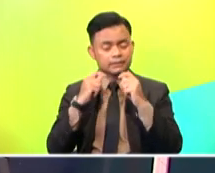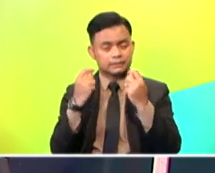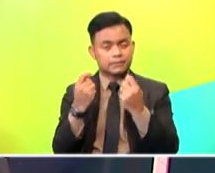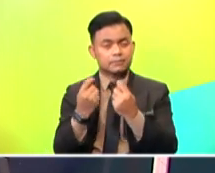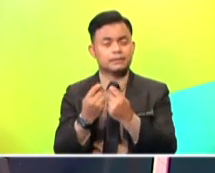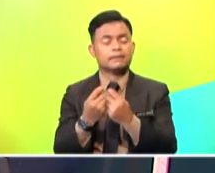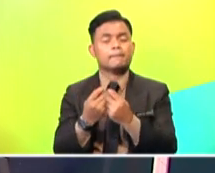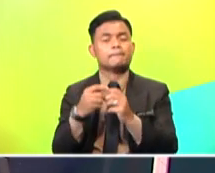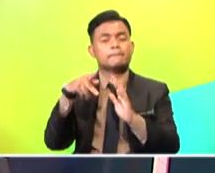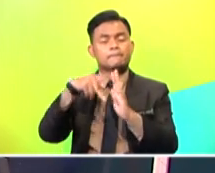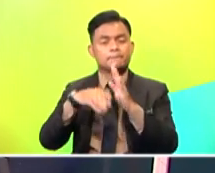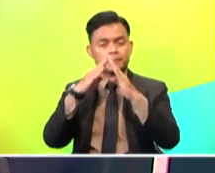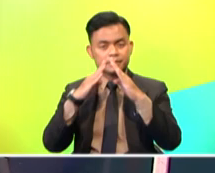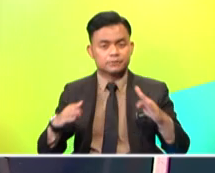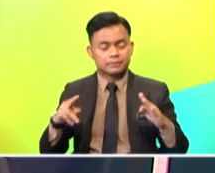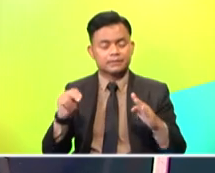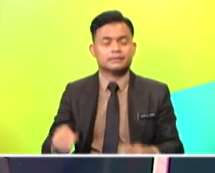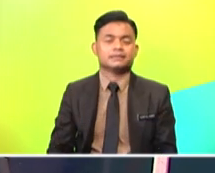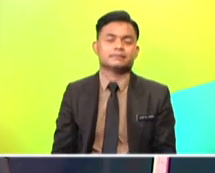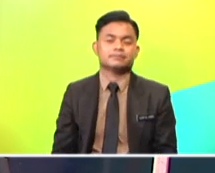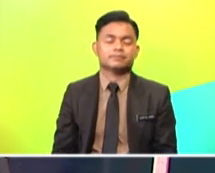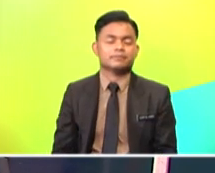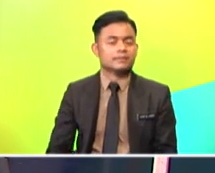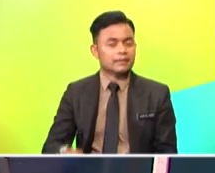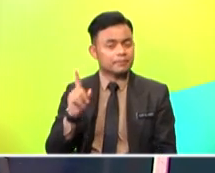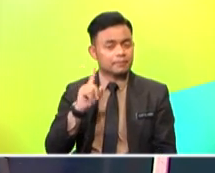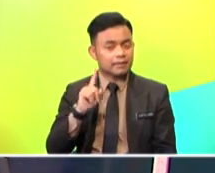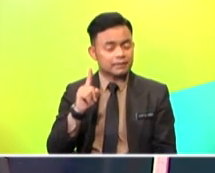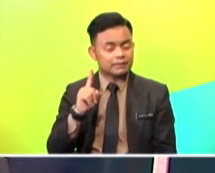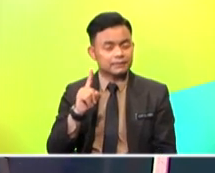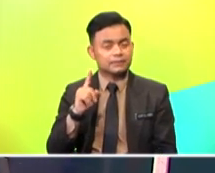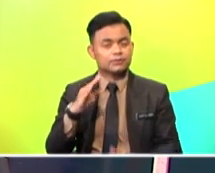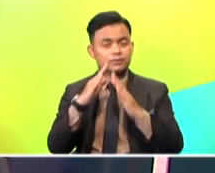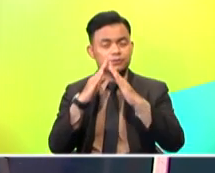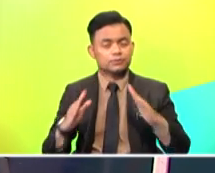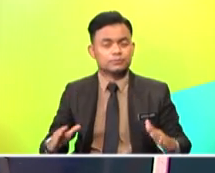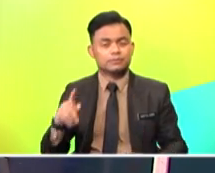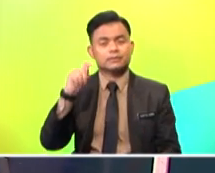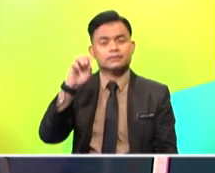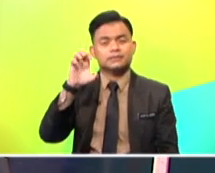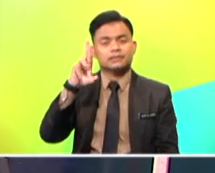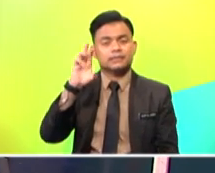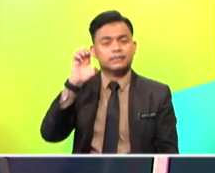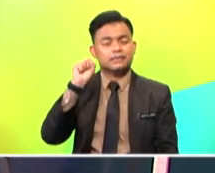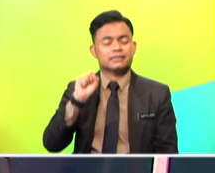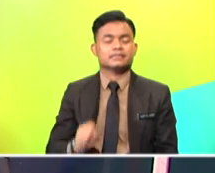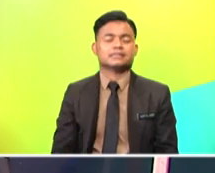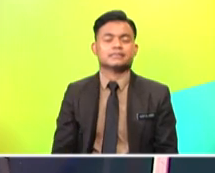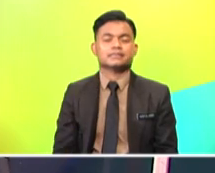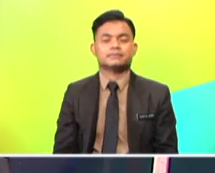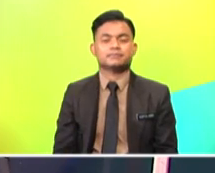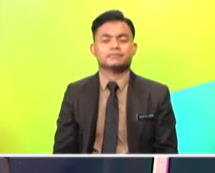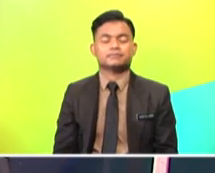tugas. Mana satu rumah teres? Murid-murid tolong tak? Tolong Irfan kat sini yang mana satu? Yang mana atas satu ni ke yang bawah ni ke